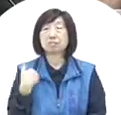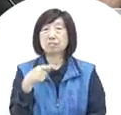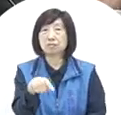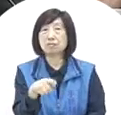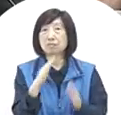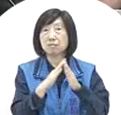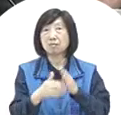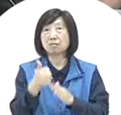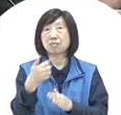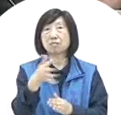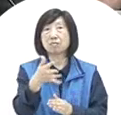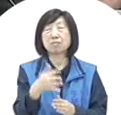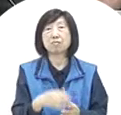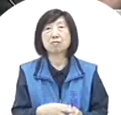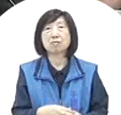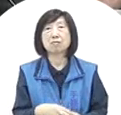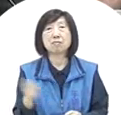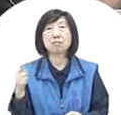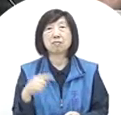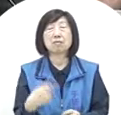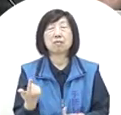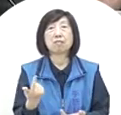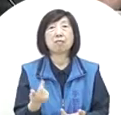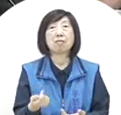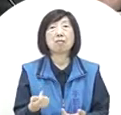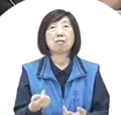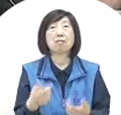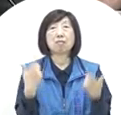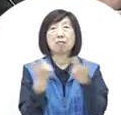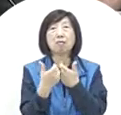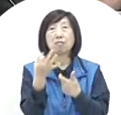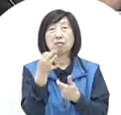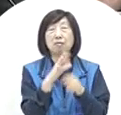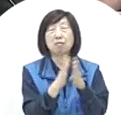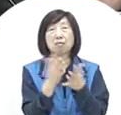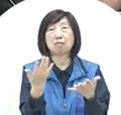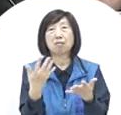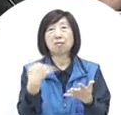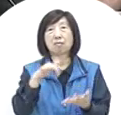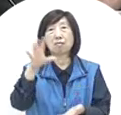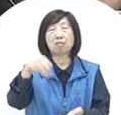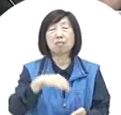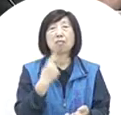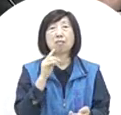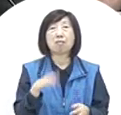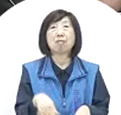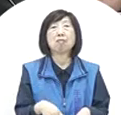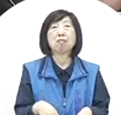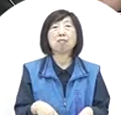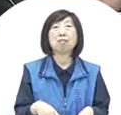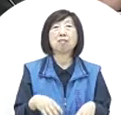长吼，为什么乃于的议员配合款都还没有下来？还是你不重视我们新店深坑石碇平林乌来？